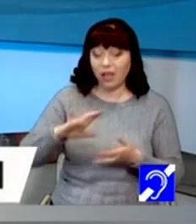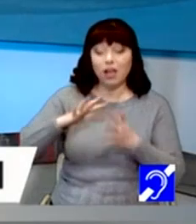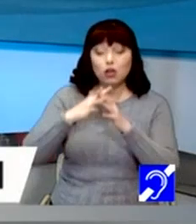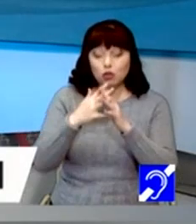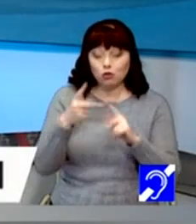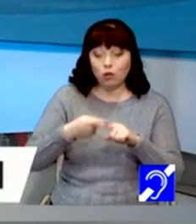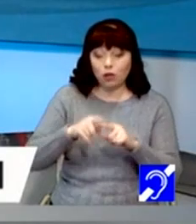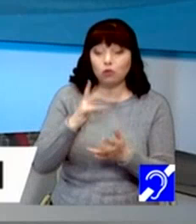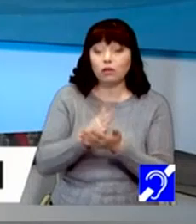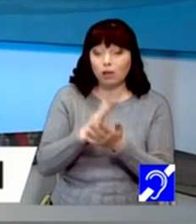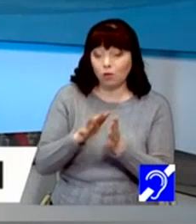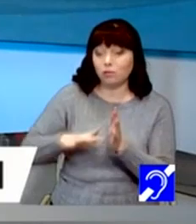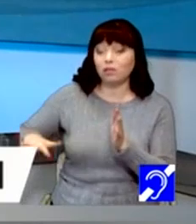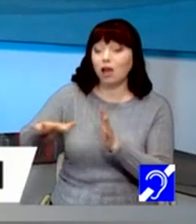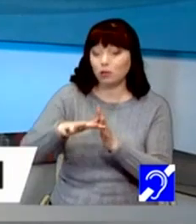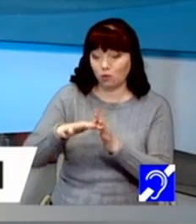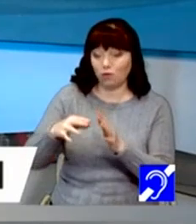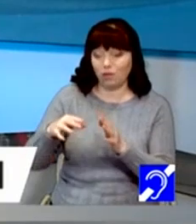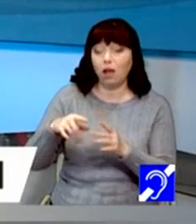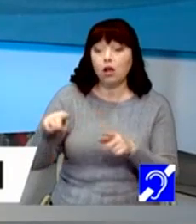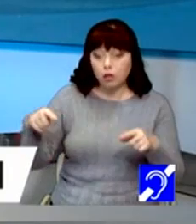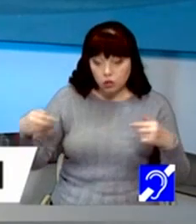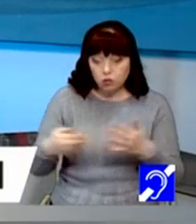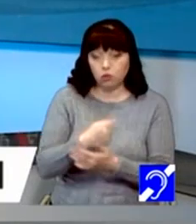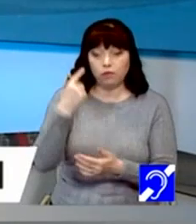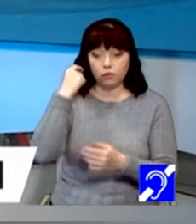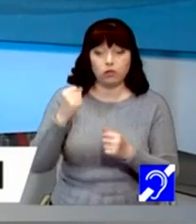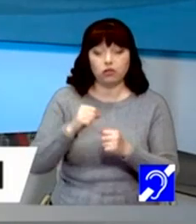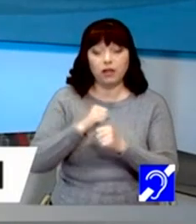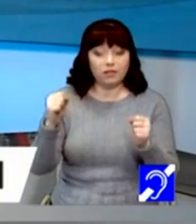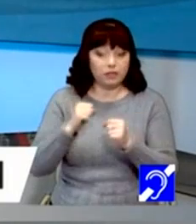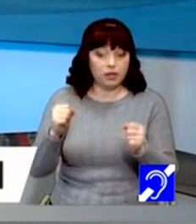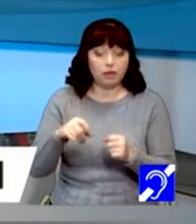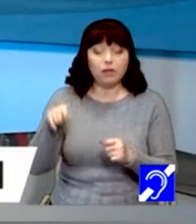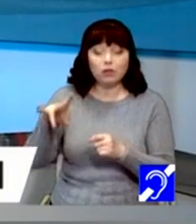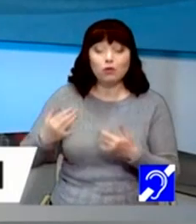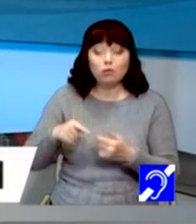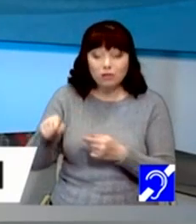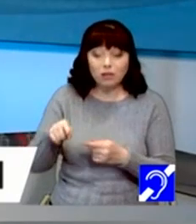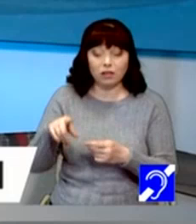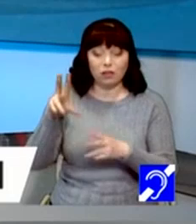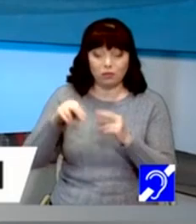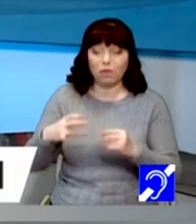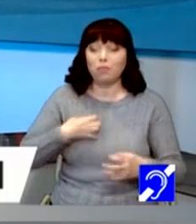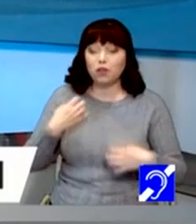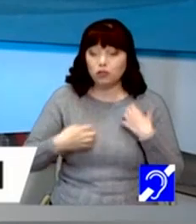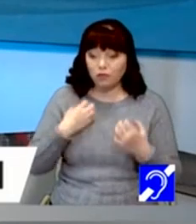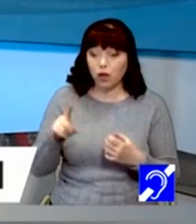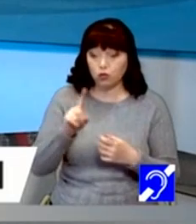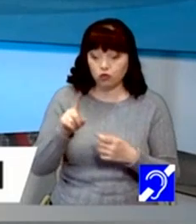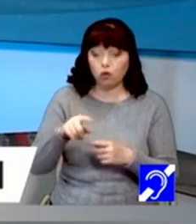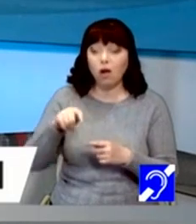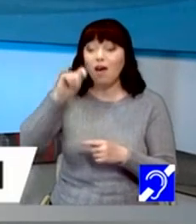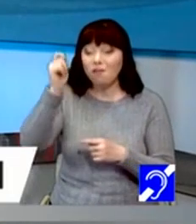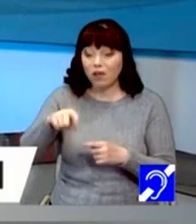din zona de securitate sau auzit Din nou explozii localnicii se tem că Războiul dus de Rusia împotriva Ucrainei sar putea